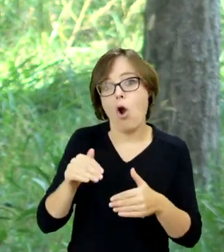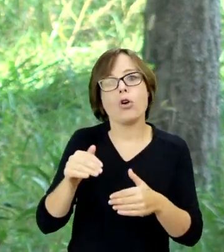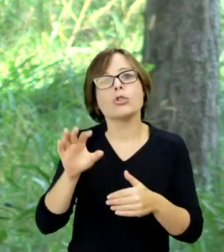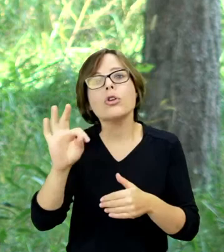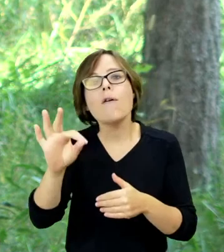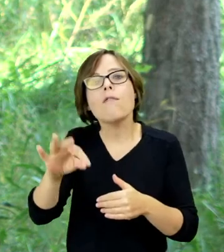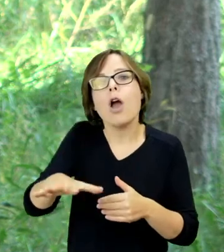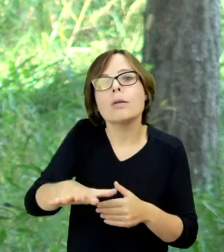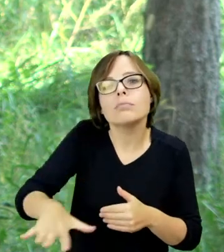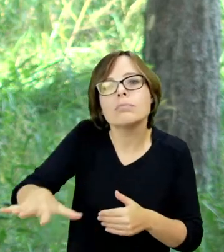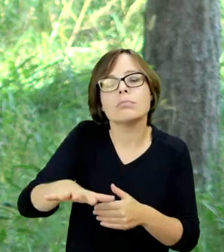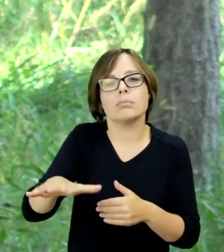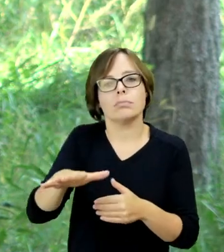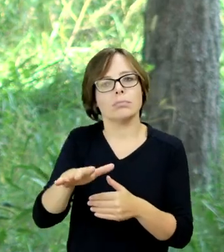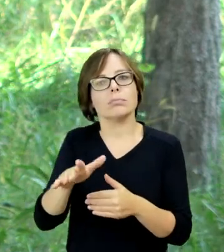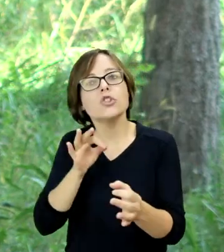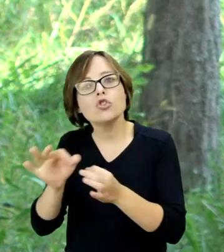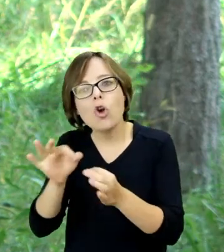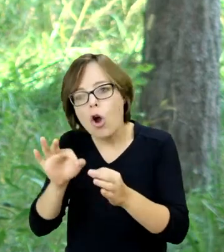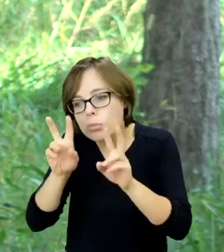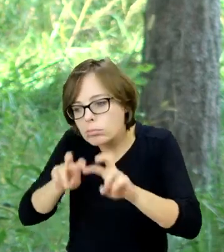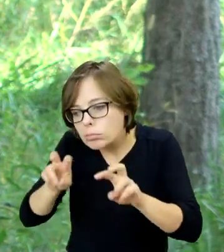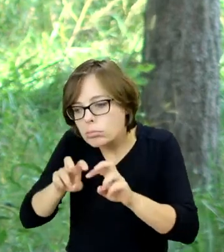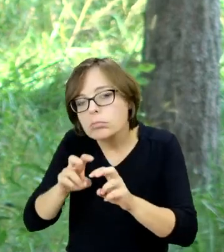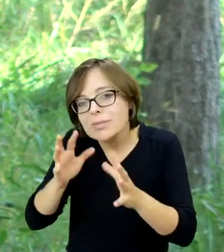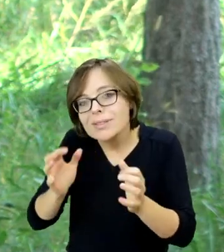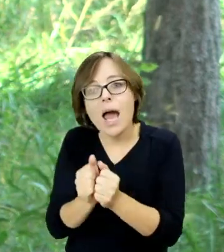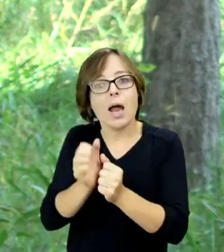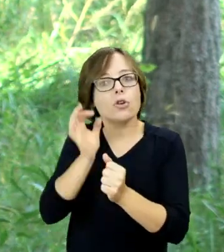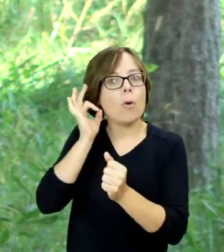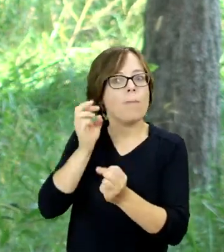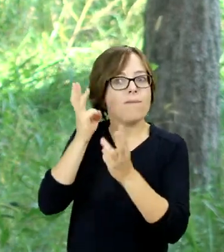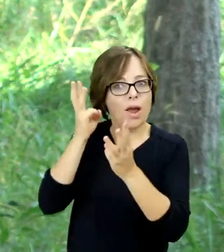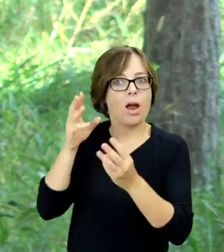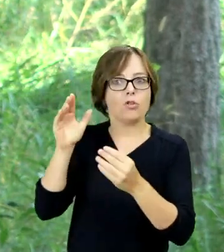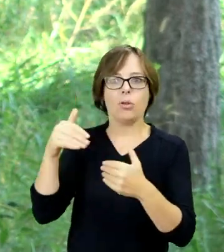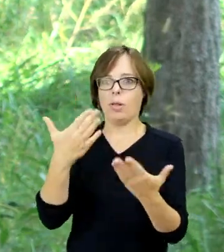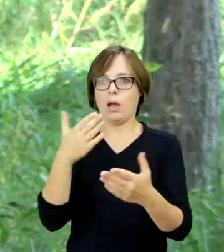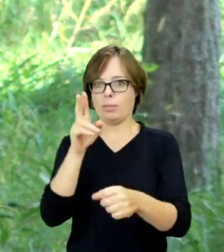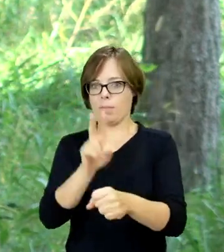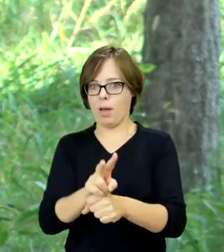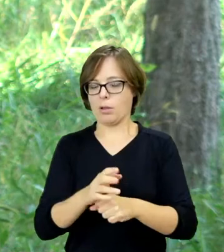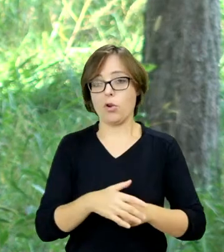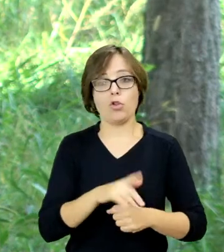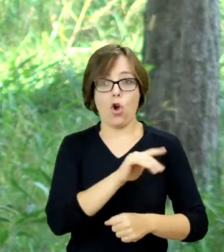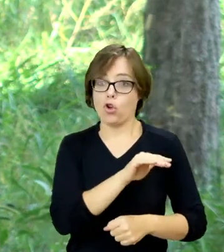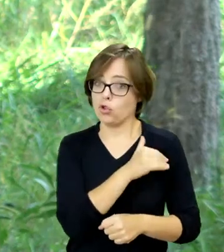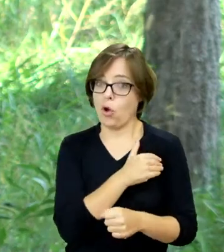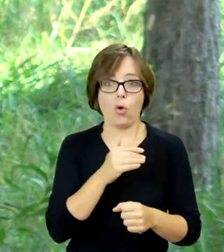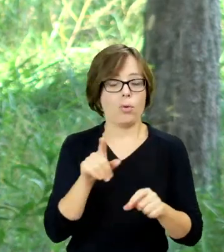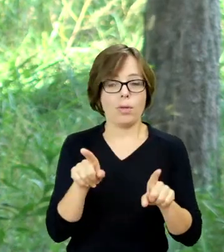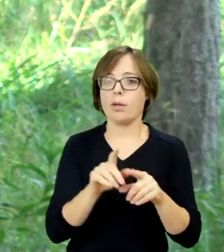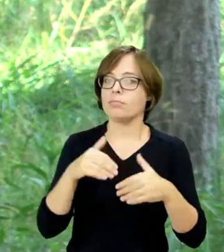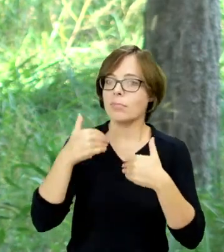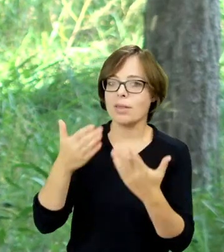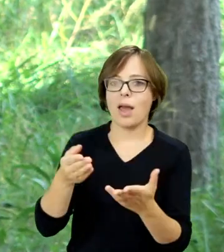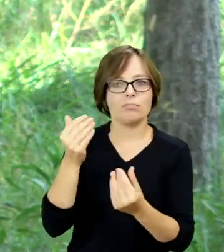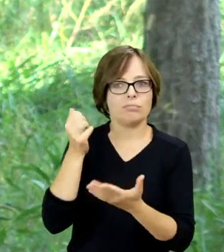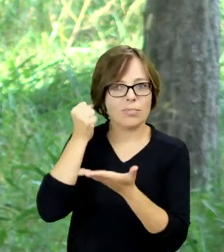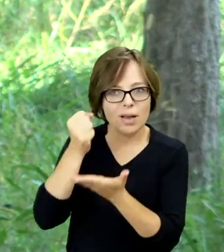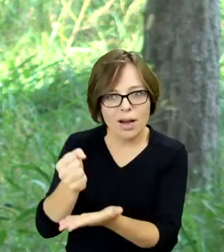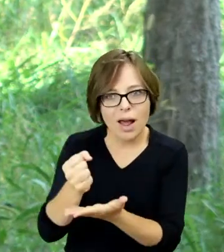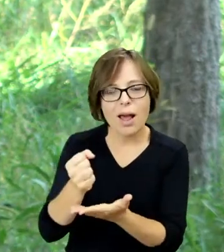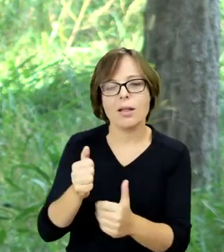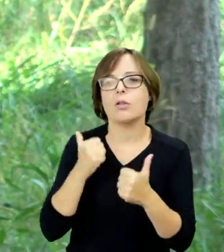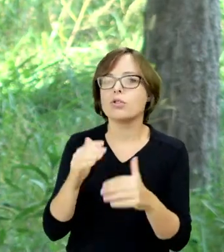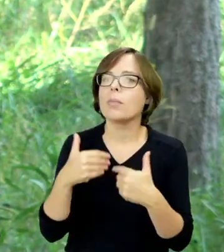lokalnej historii, wydobyć i upamiętnić w ten sposób. Szkoły też dostają na ten cel granty finansowe, żeby im to